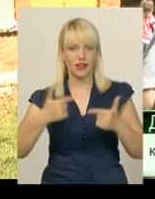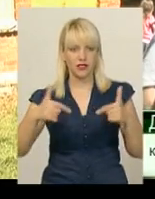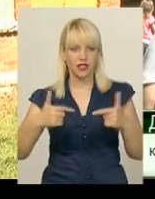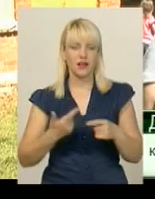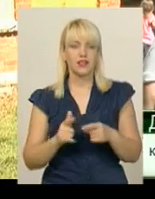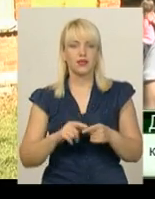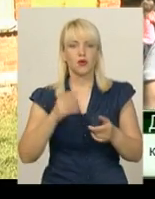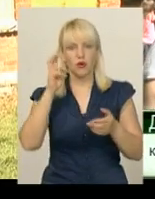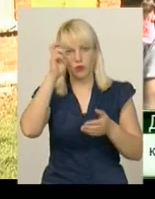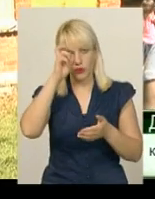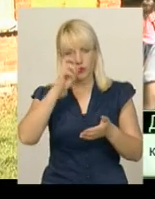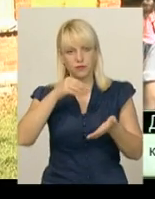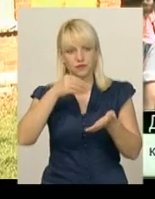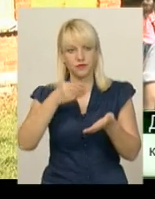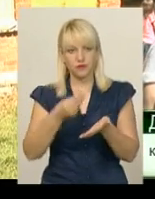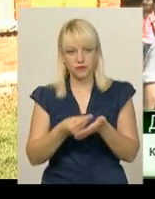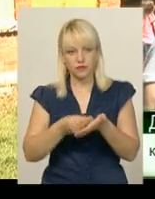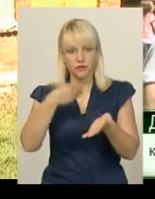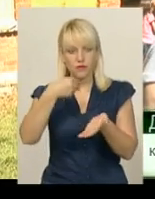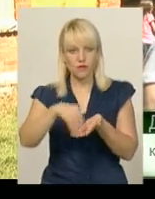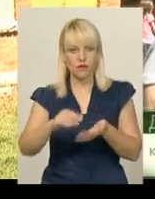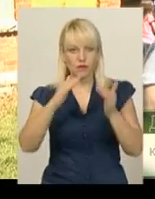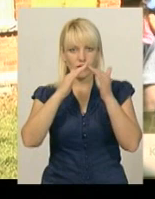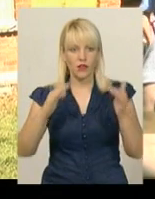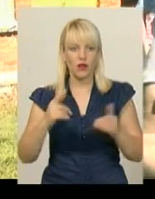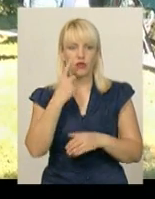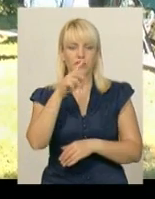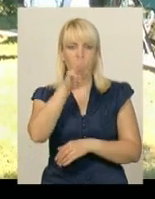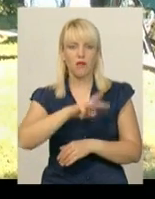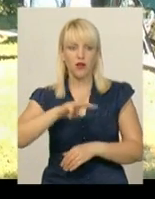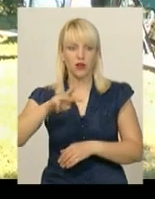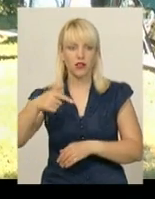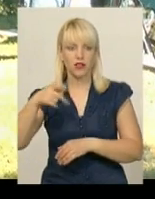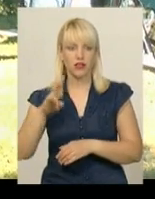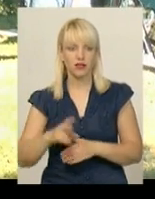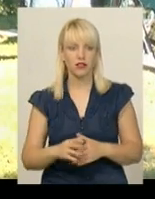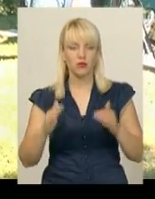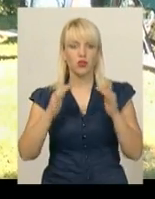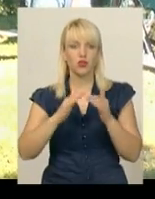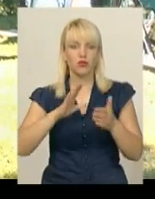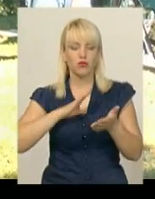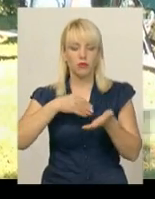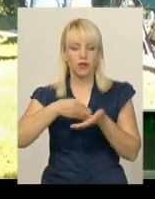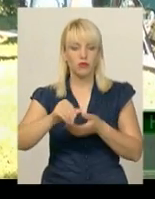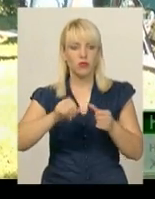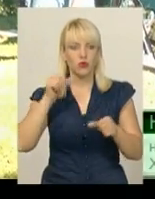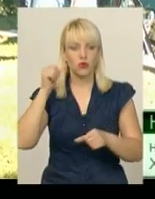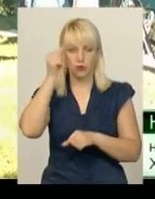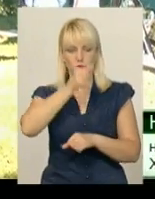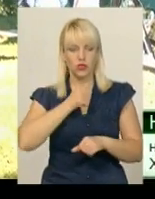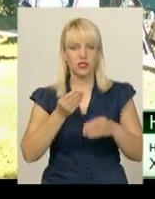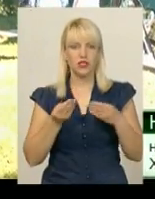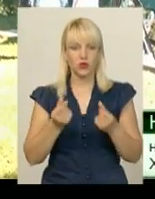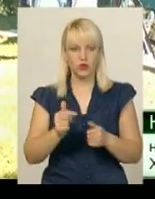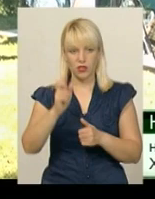за кошти державного бюджету. Коштує помешкання понад 1 000 000 гривень. Будинок був придбаний минулому році за кошти